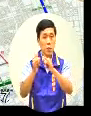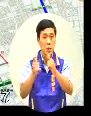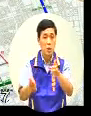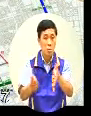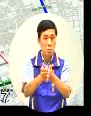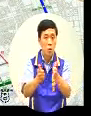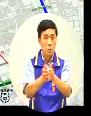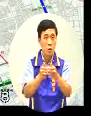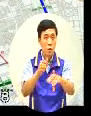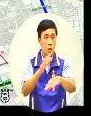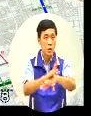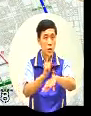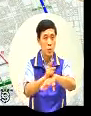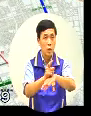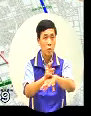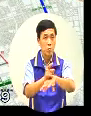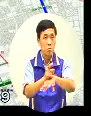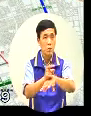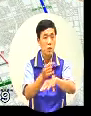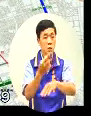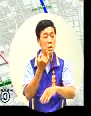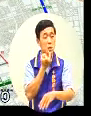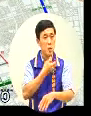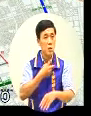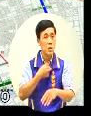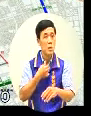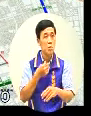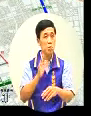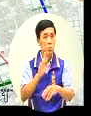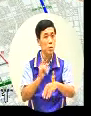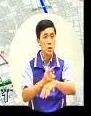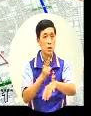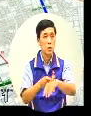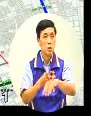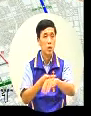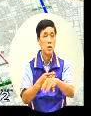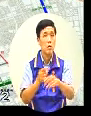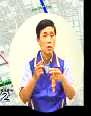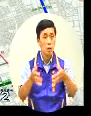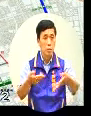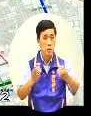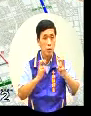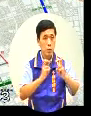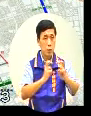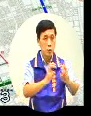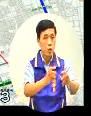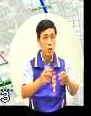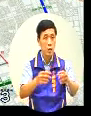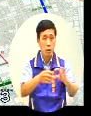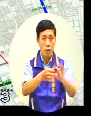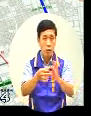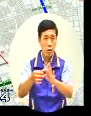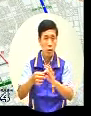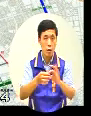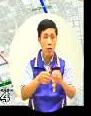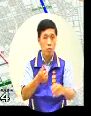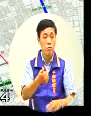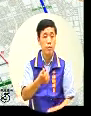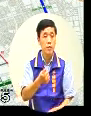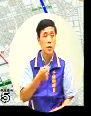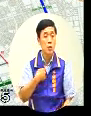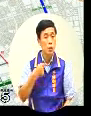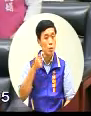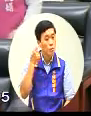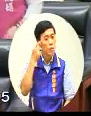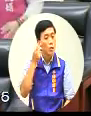但是不行，因为不方便嘛。但是如果你能把轻轨来做连结，我觉得这是一个好事，也是正面。但是我们很担心的是说，你连结